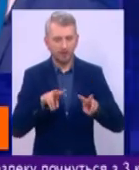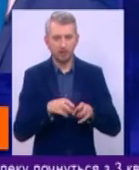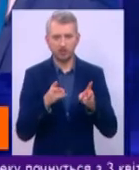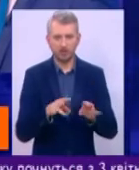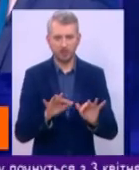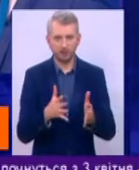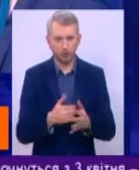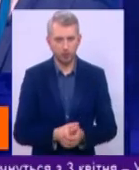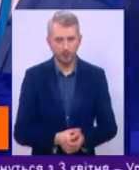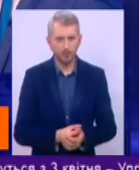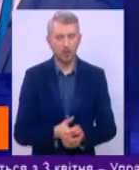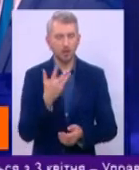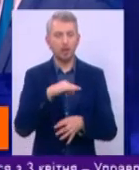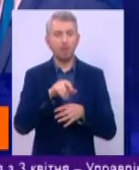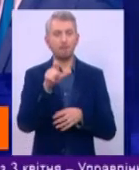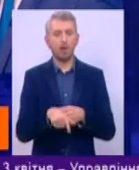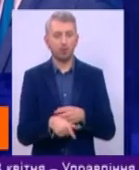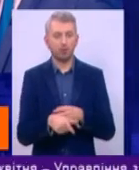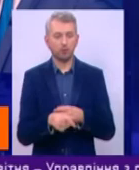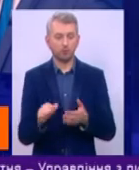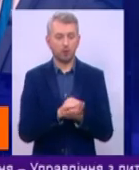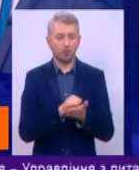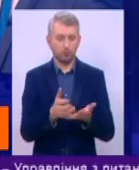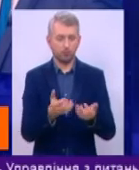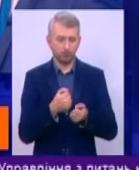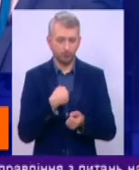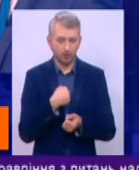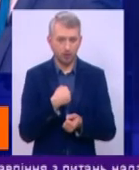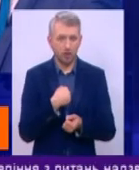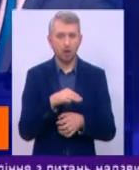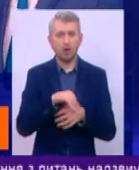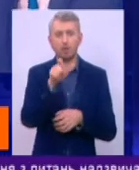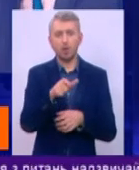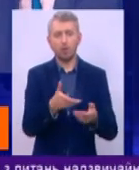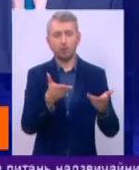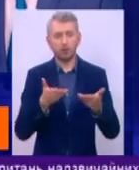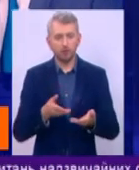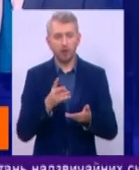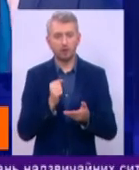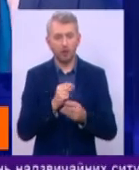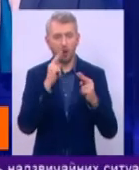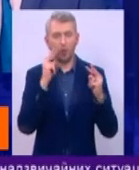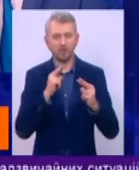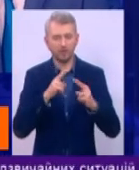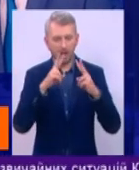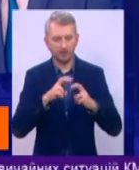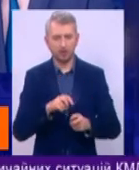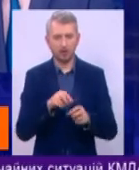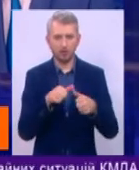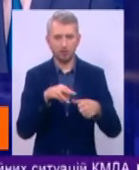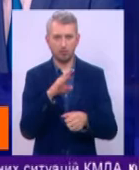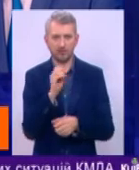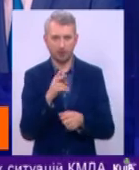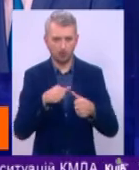несчастного случая. Когда больной приходит, документы поступают к нам, больной приглашается на свидетельствование на комиссию, медико-социальную